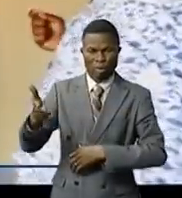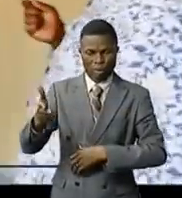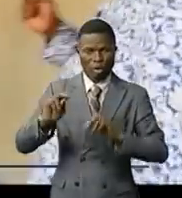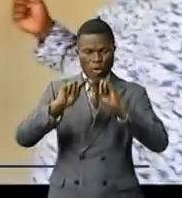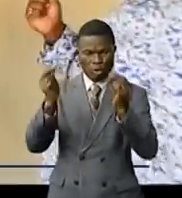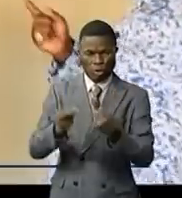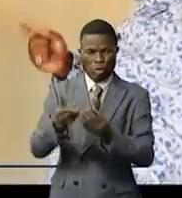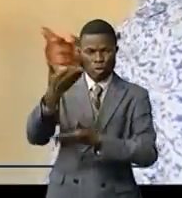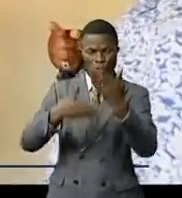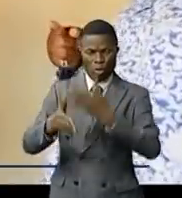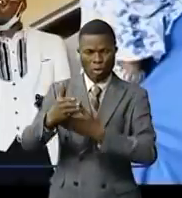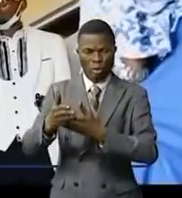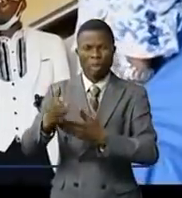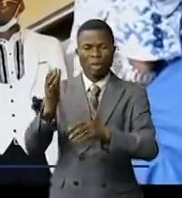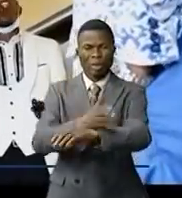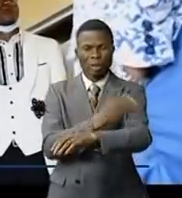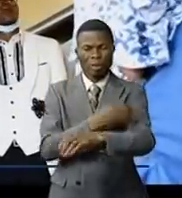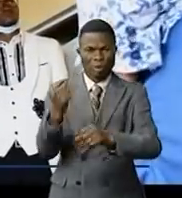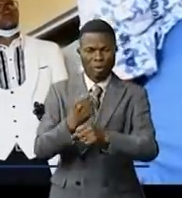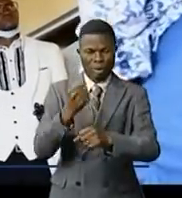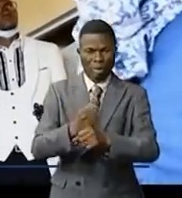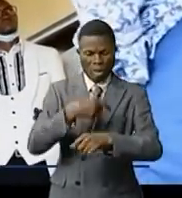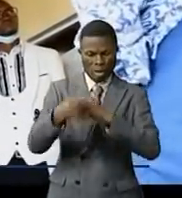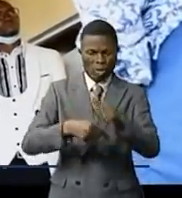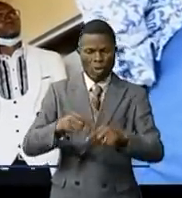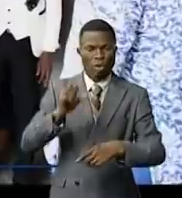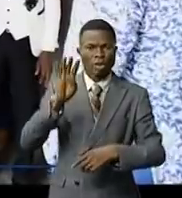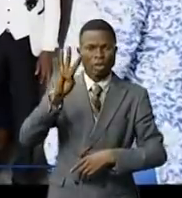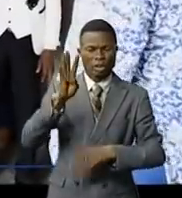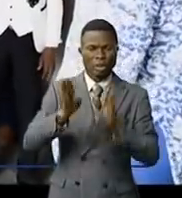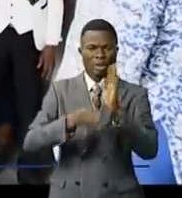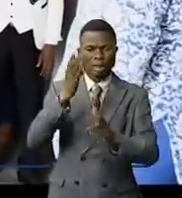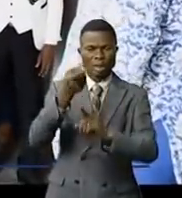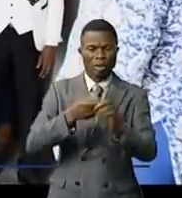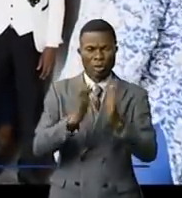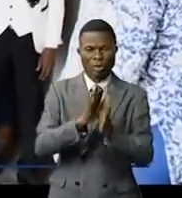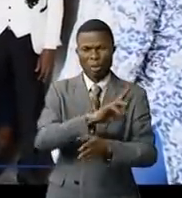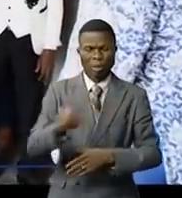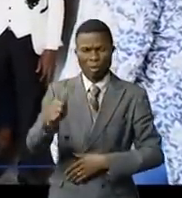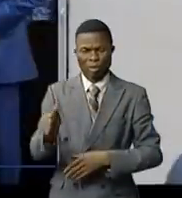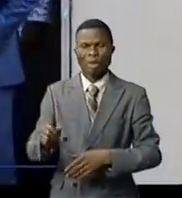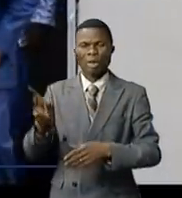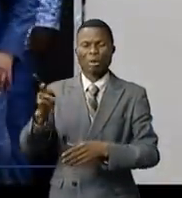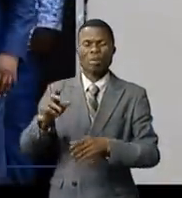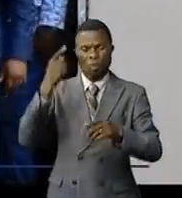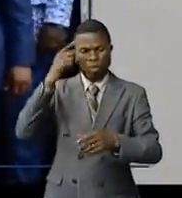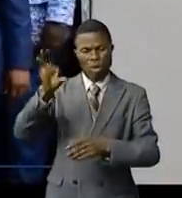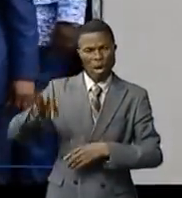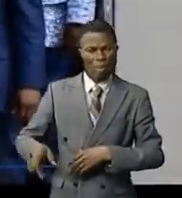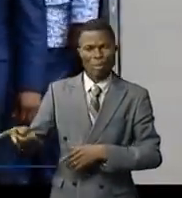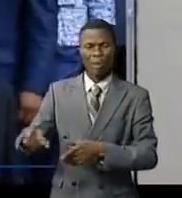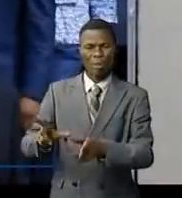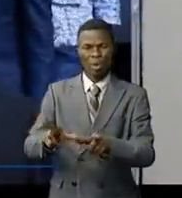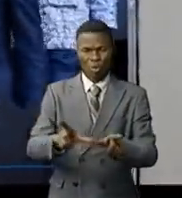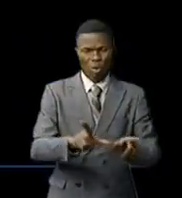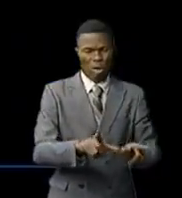plateforme d'échange pour la promotion des affaires ouvre ses portes ce jeudi 14 octobre 2021 à Kolwezi pour l'intérêt des Lualabais.